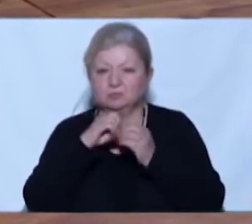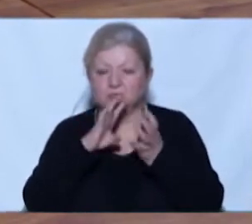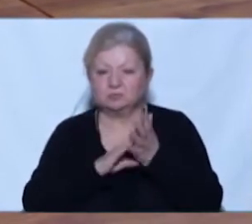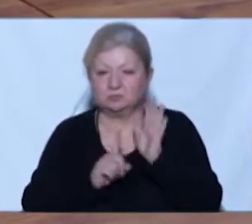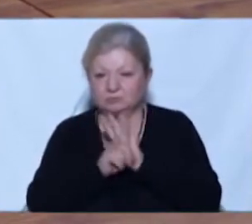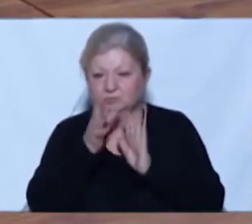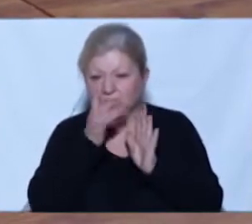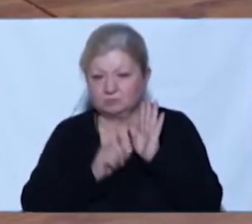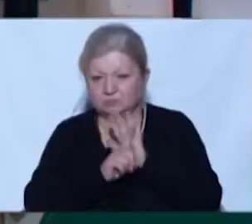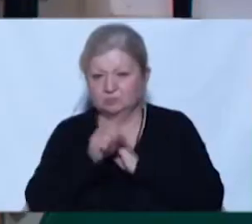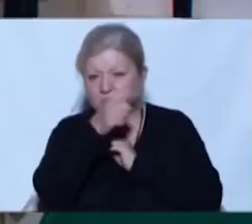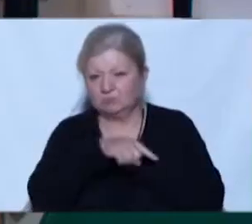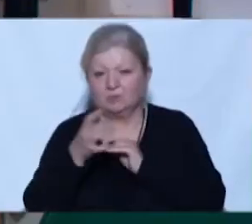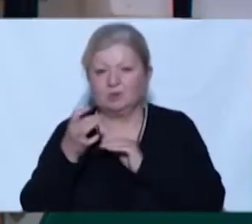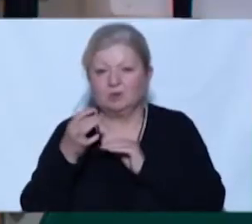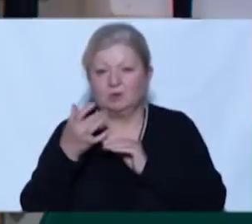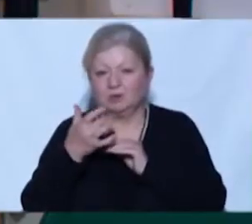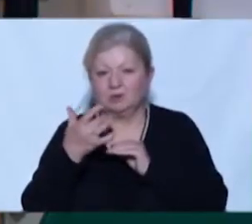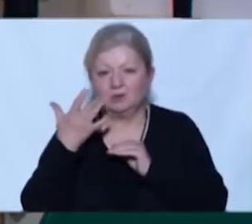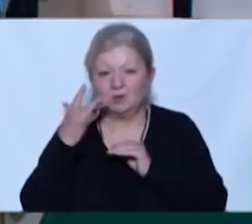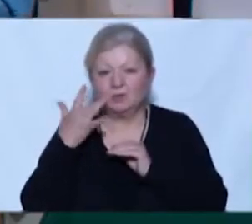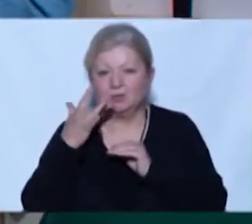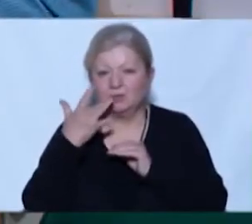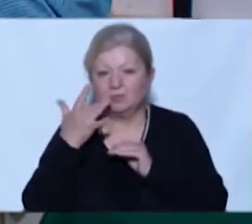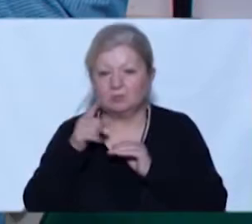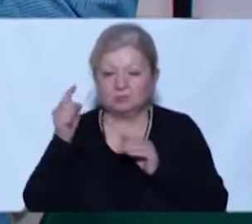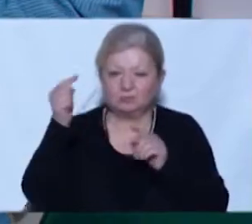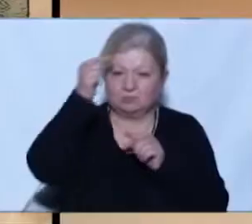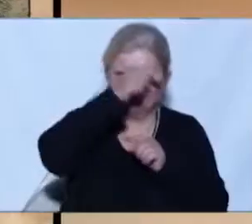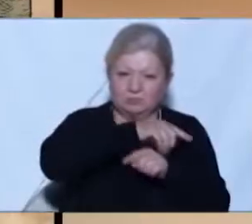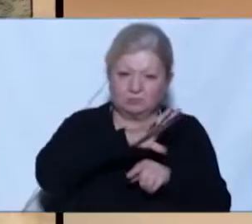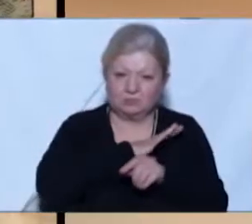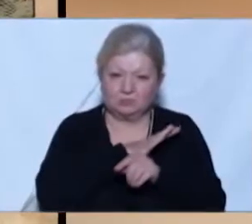გამოსულები ამერიკის უკიდურეს ნაწილს მიადგნენ, იქ